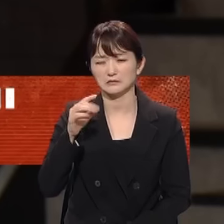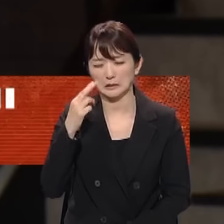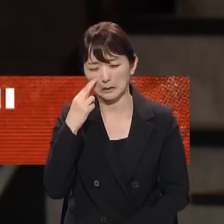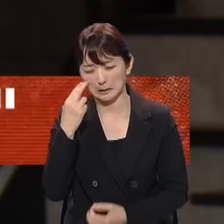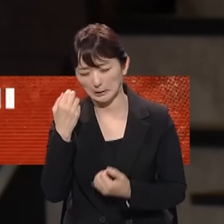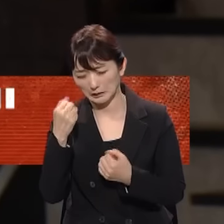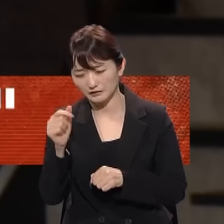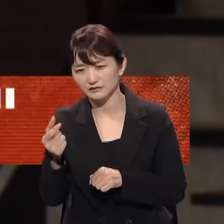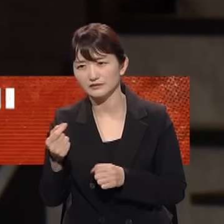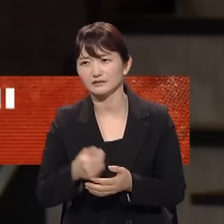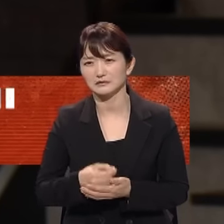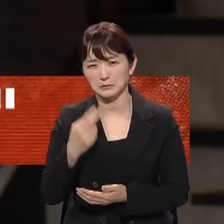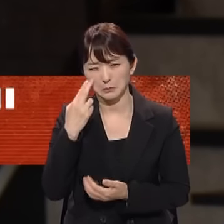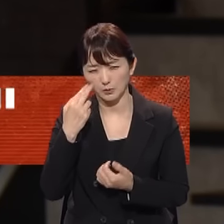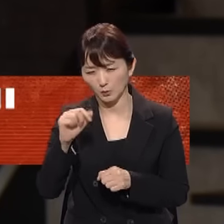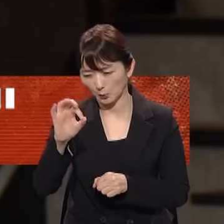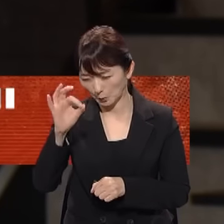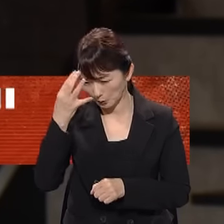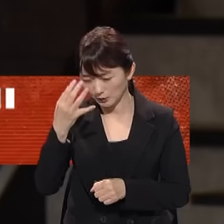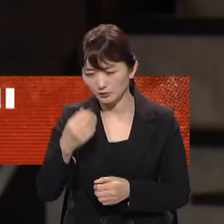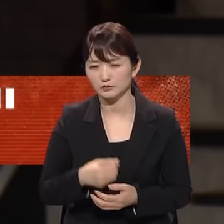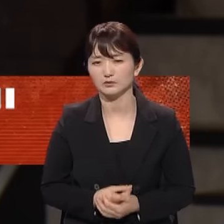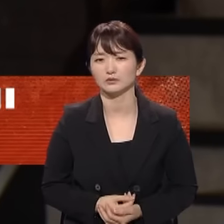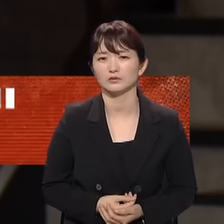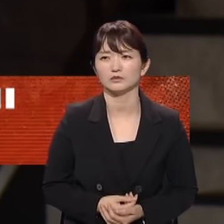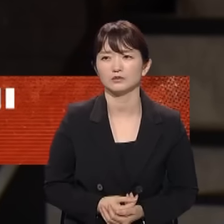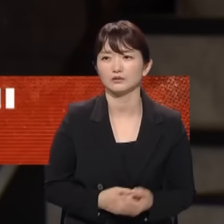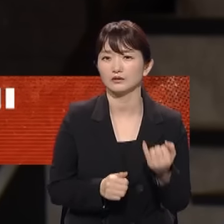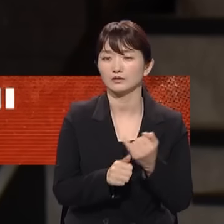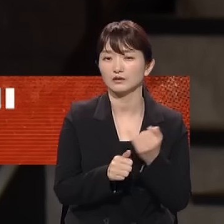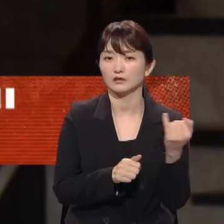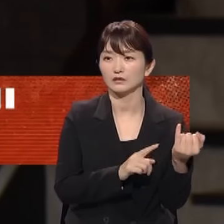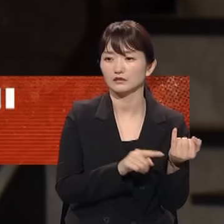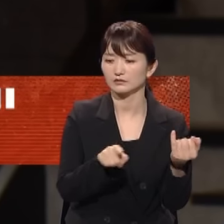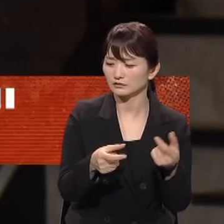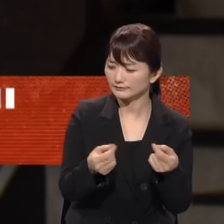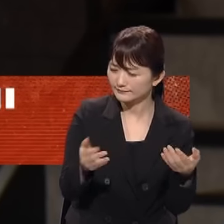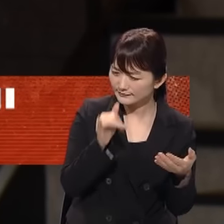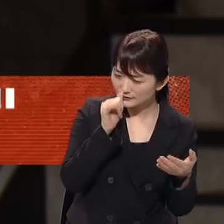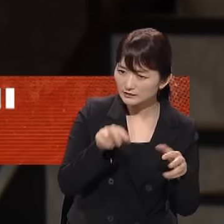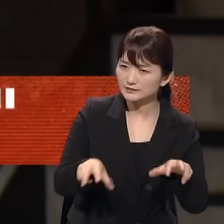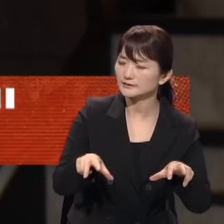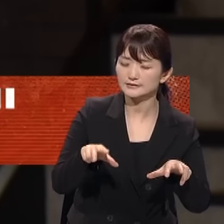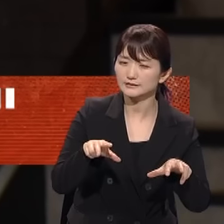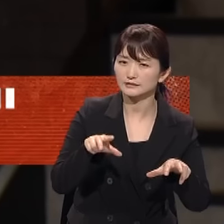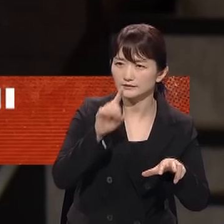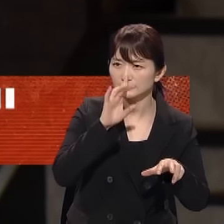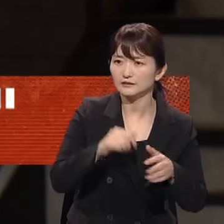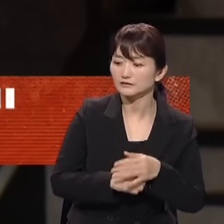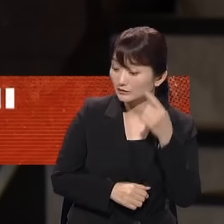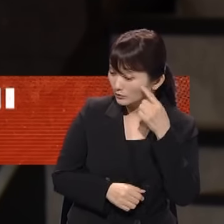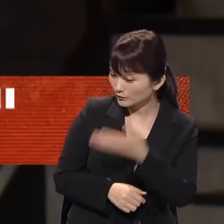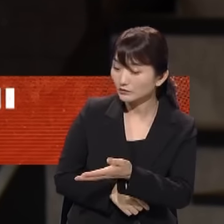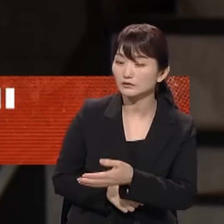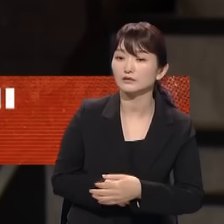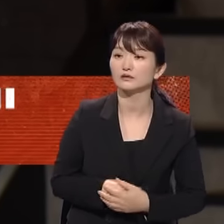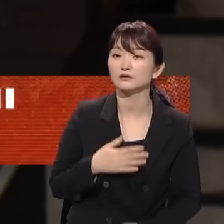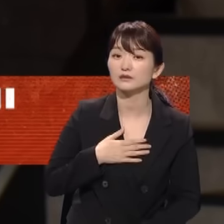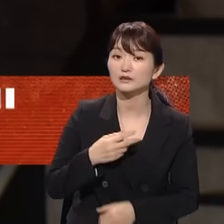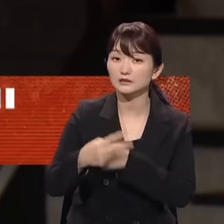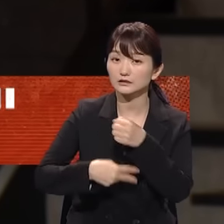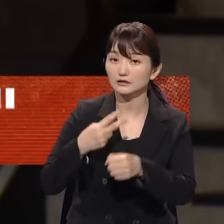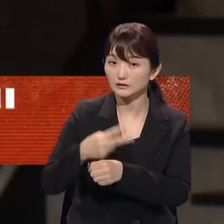겁니다. 그 연기 실력이 대단한데요. 지금 그래서 이제 아내가 이런 일이 있고 나니까 이제는 안 되겠다 싶어서 이제 물어본 거예요. 내가